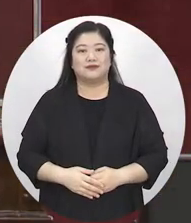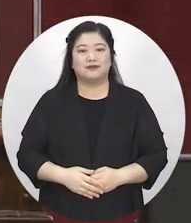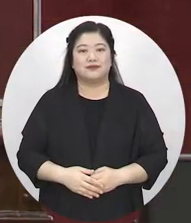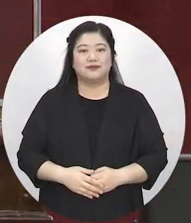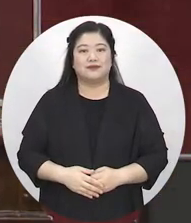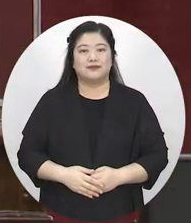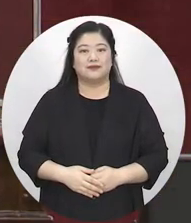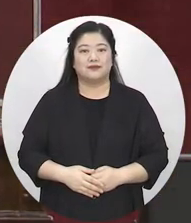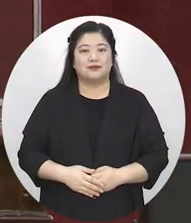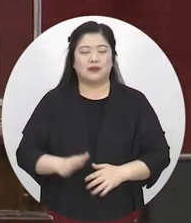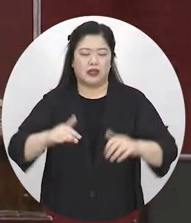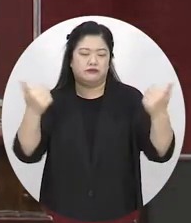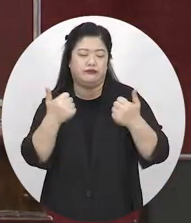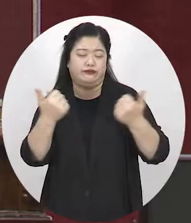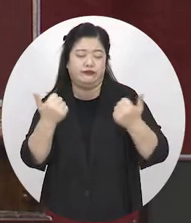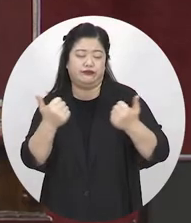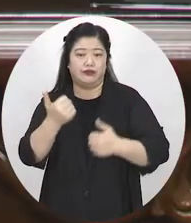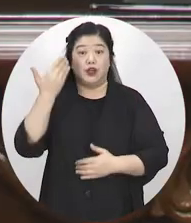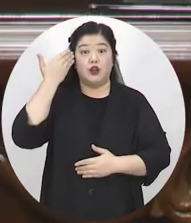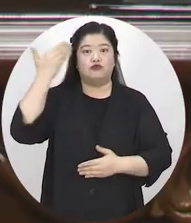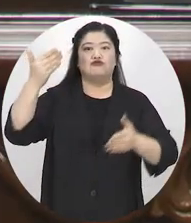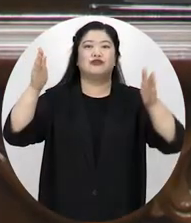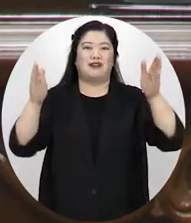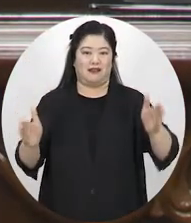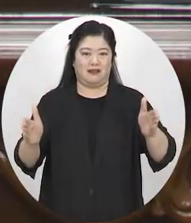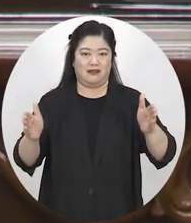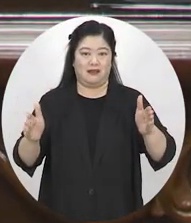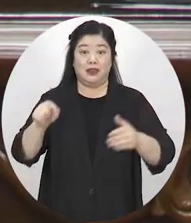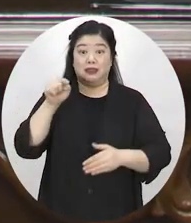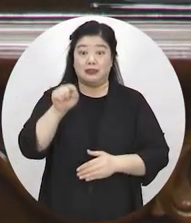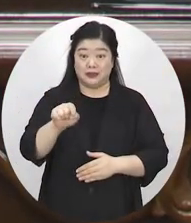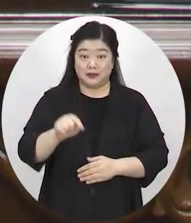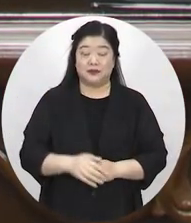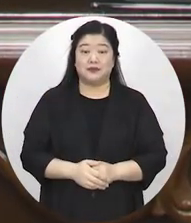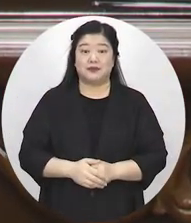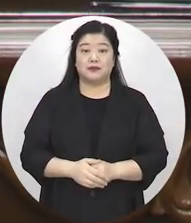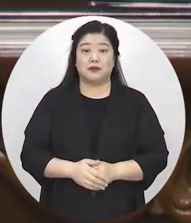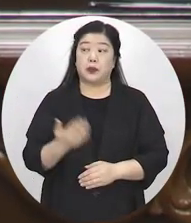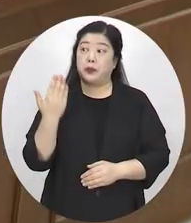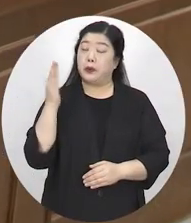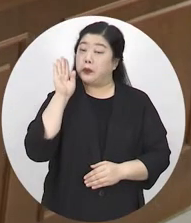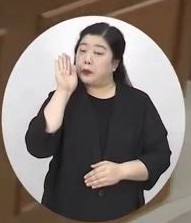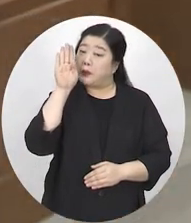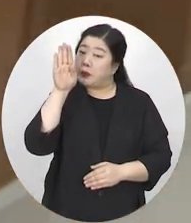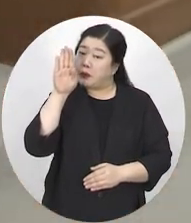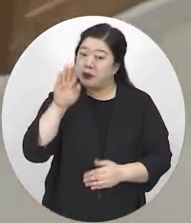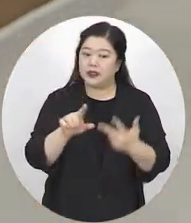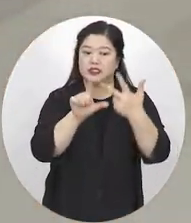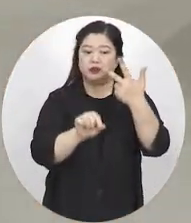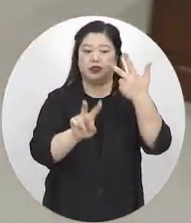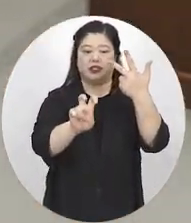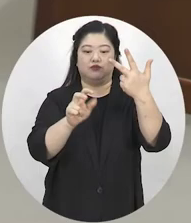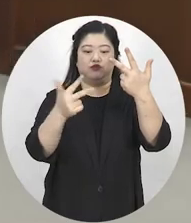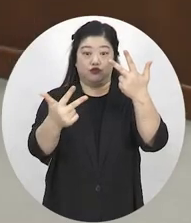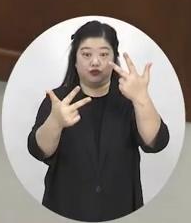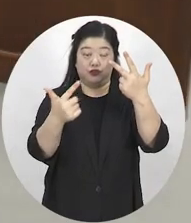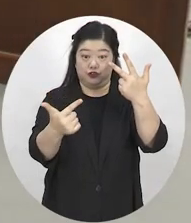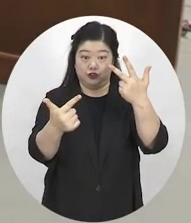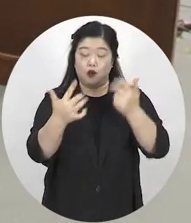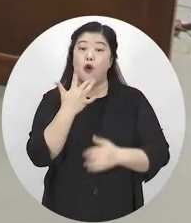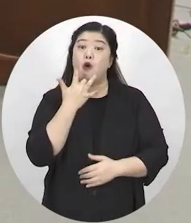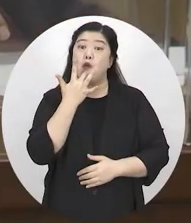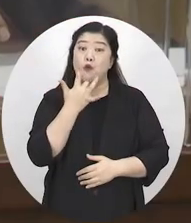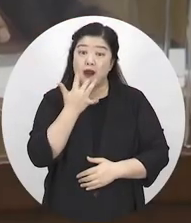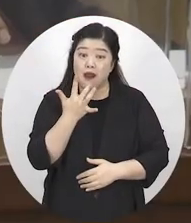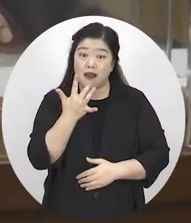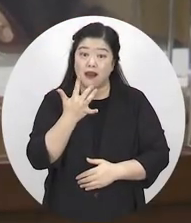진행될 계획입니다 한편 9일간의 일정으로 열리는 2번째 2 189회 임시회 는 오는 26일